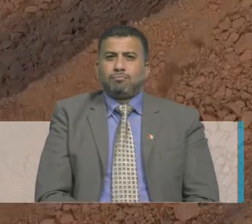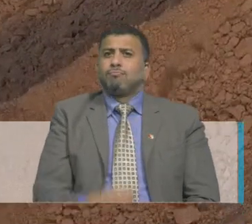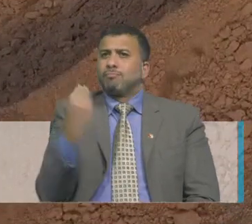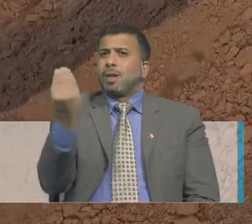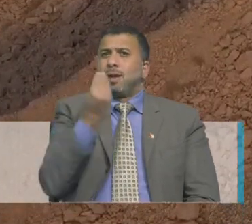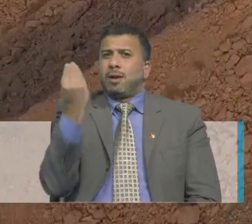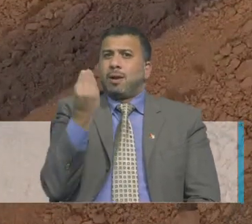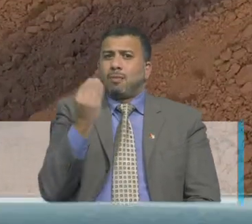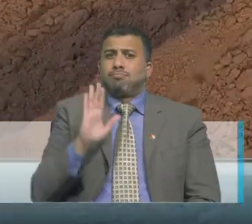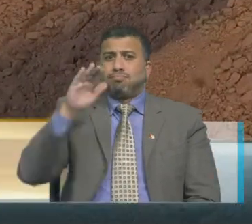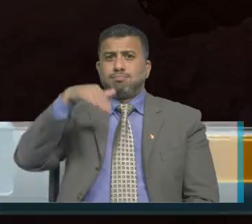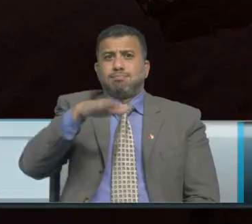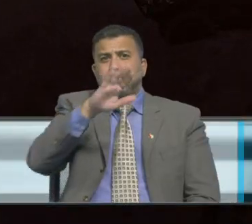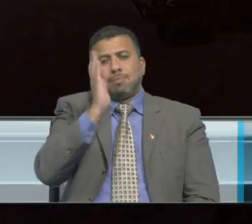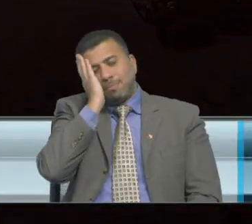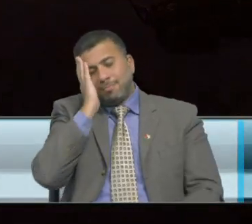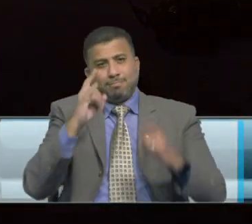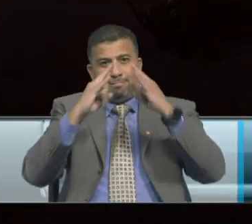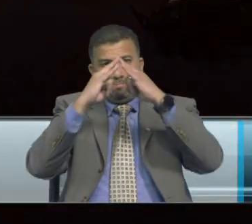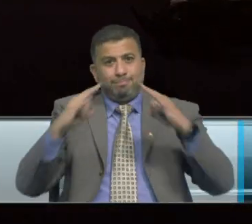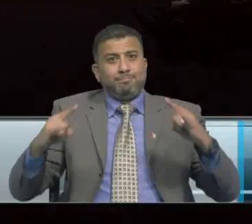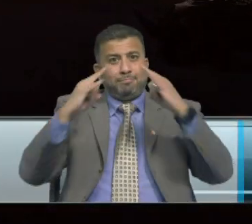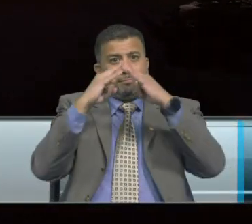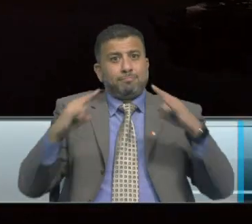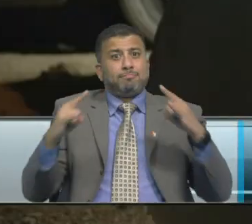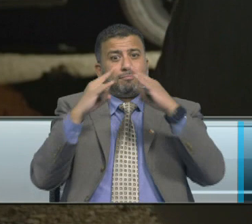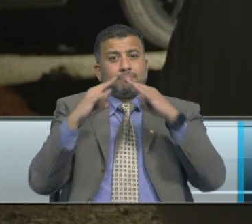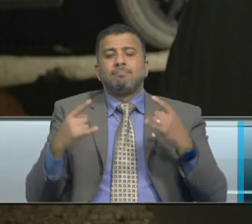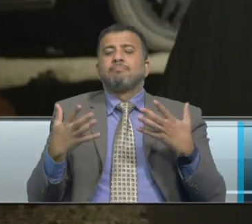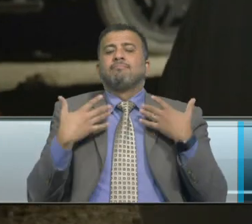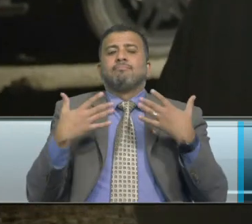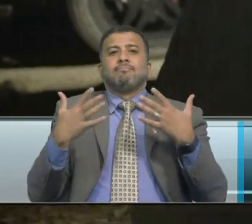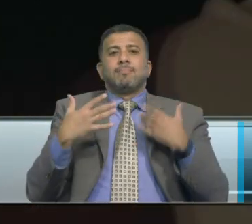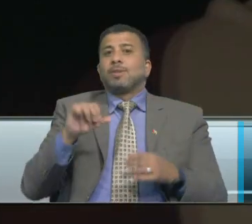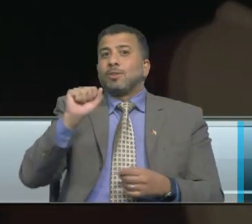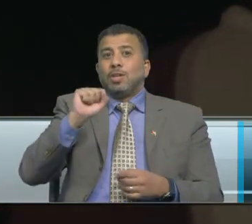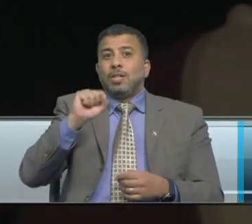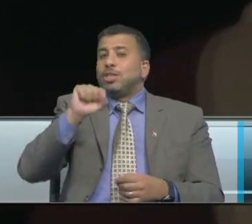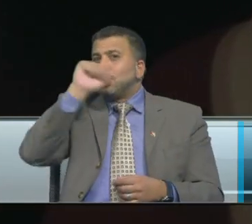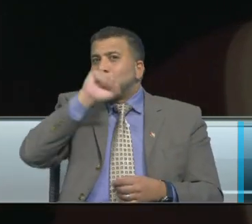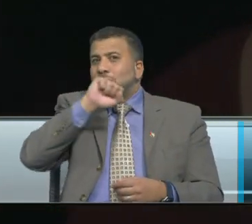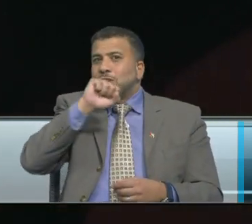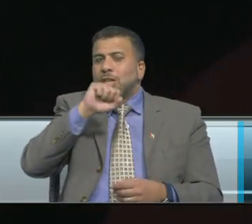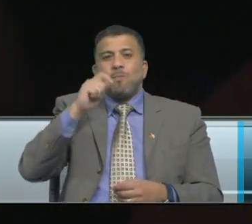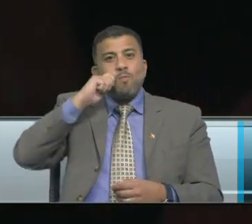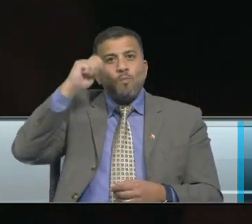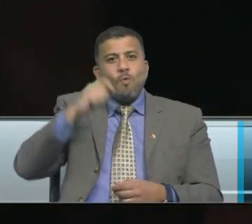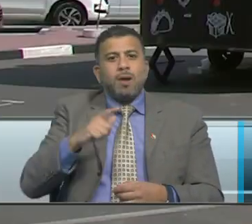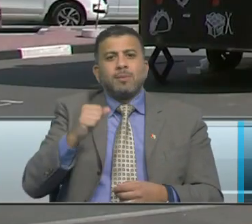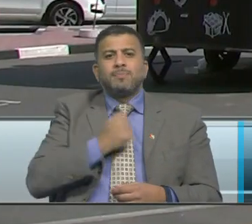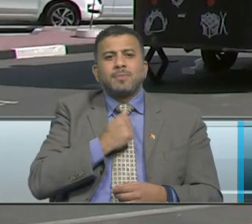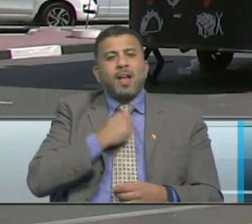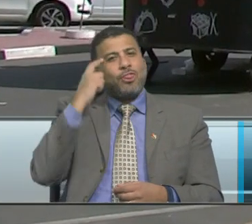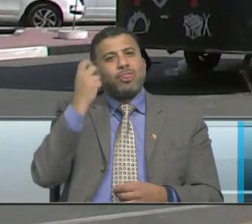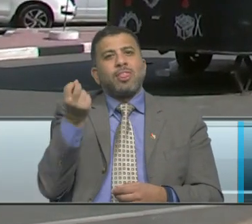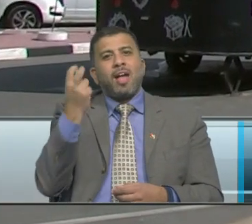الرحلات البرية والتخييم أكثر من مجرد متنفس لأبناء الإمارات، فهو جزء من